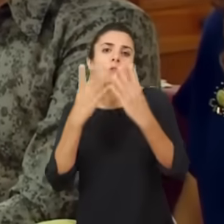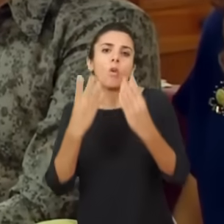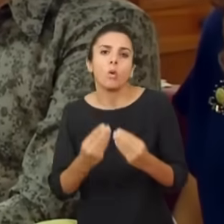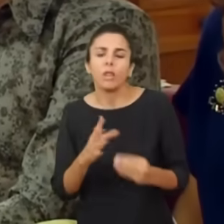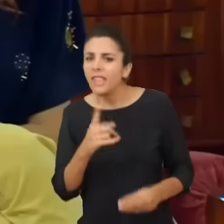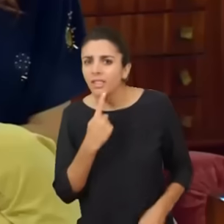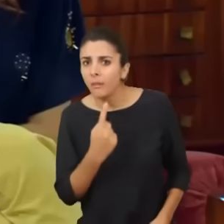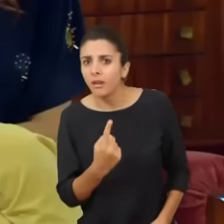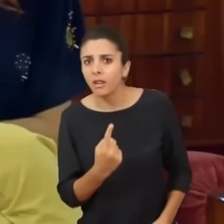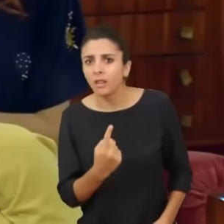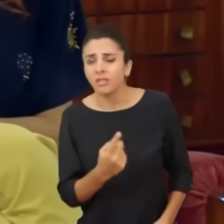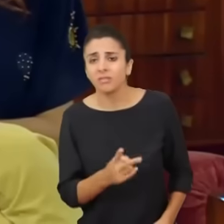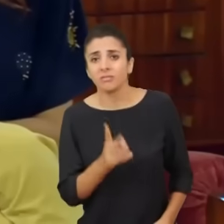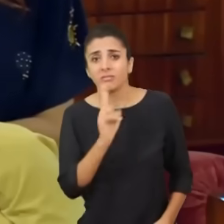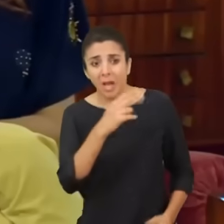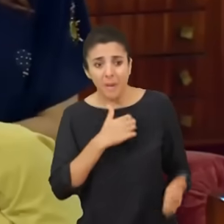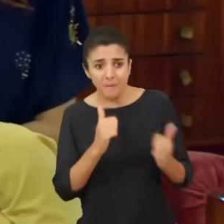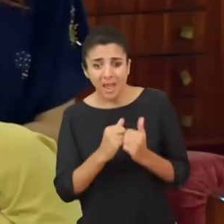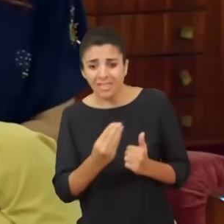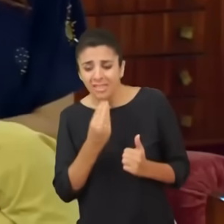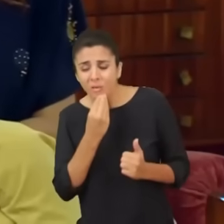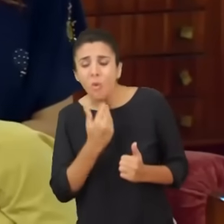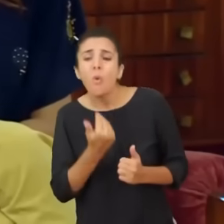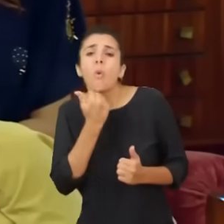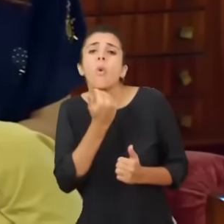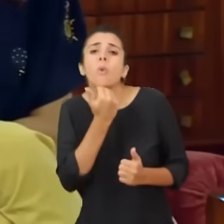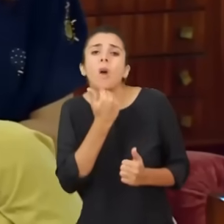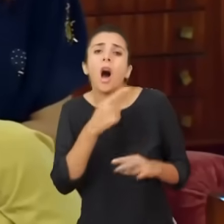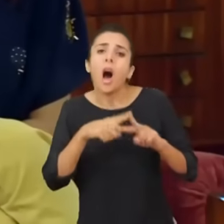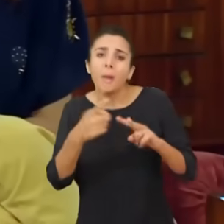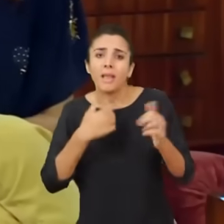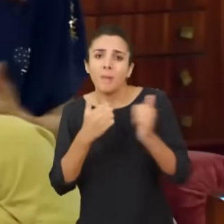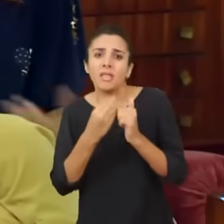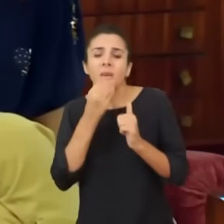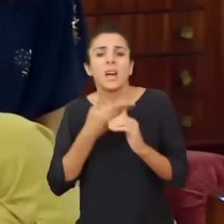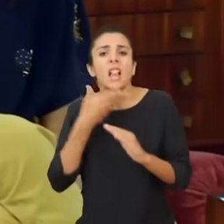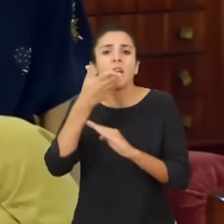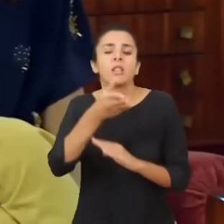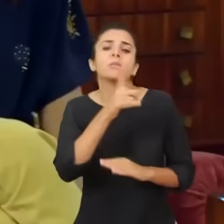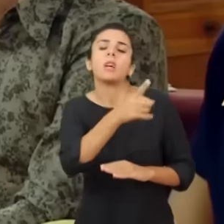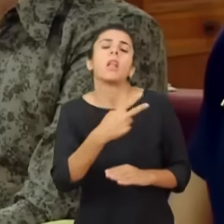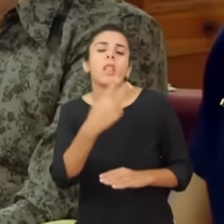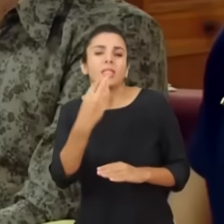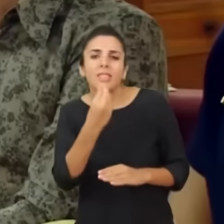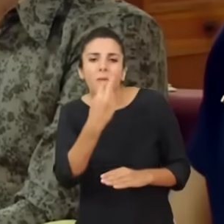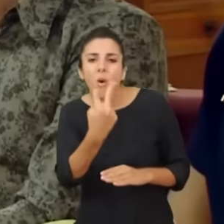Nasıl yani? Yani sizin yanınızda yemek yemeyeyim diye Ahmet yemeğe götürürken karşılaştık. Yani yanlış anladınız siz.